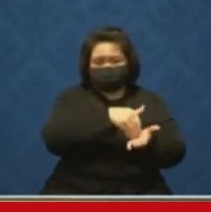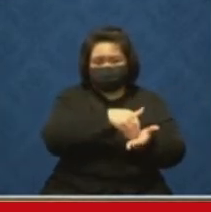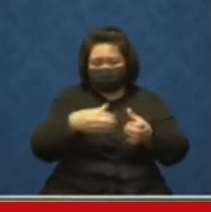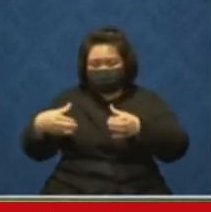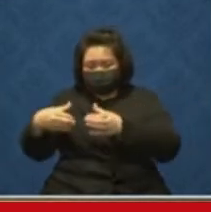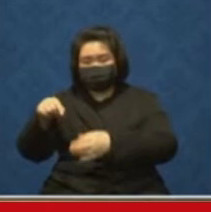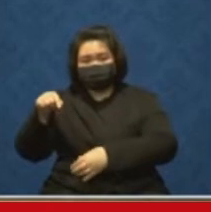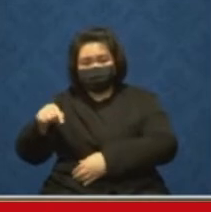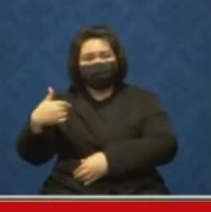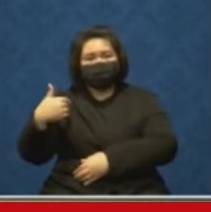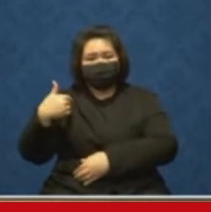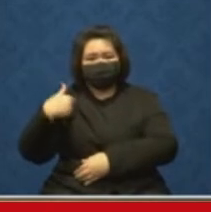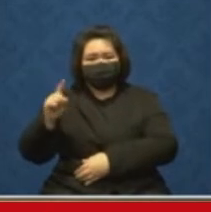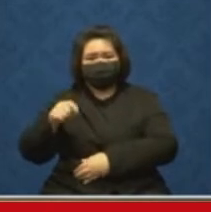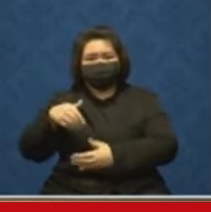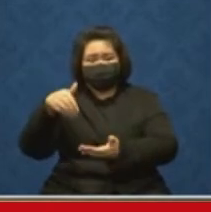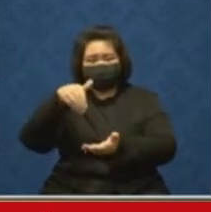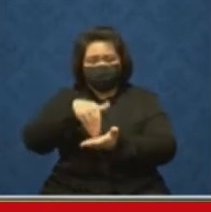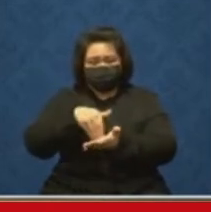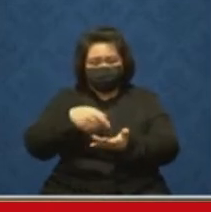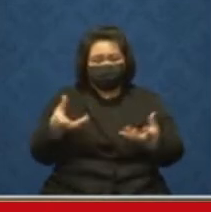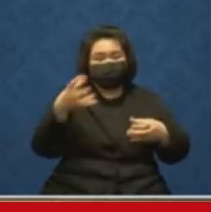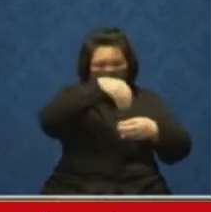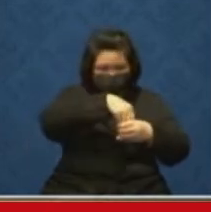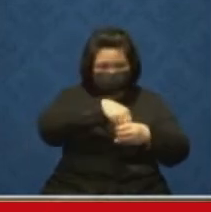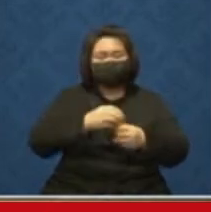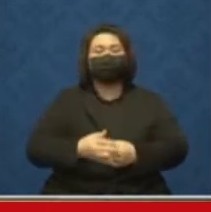์หลังในกุมท 1คือสถานที่เดียวกัน